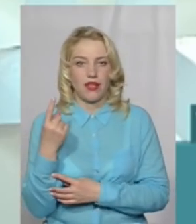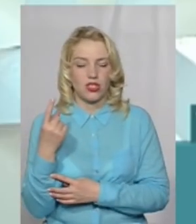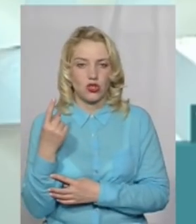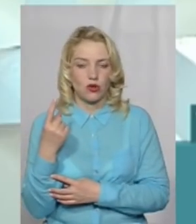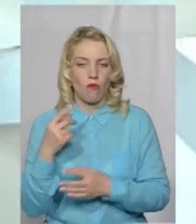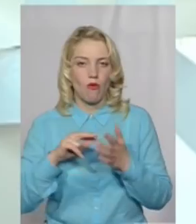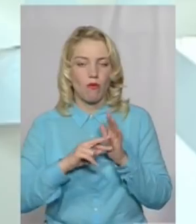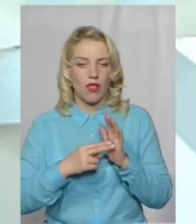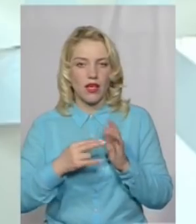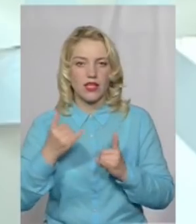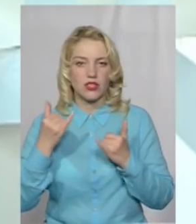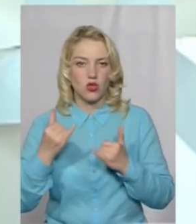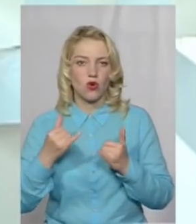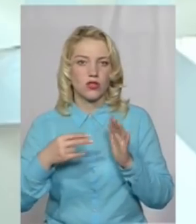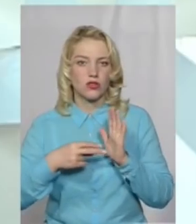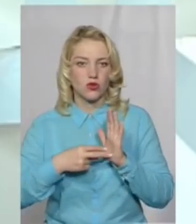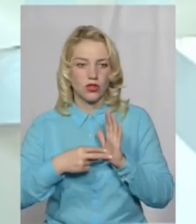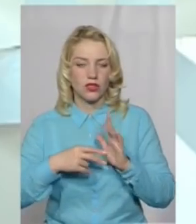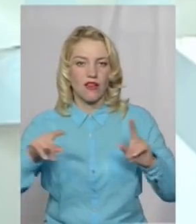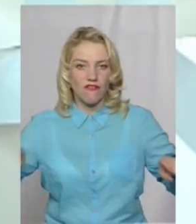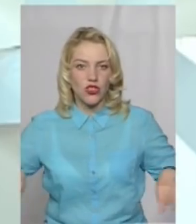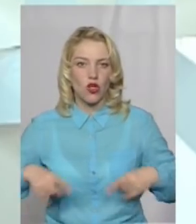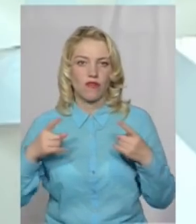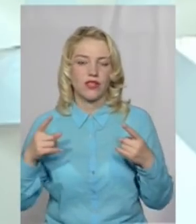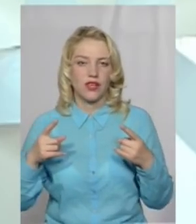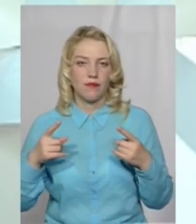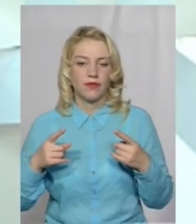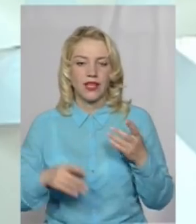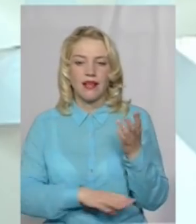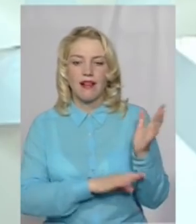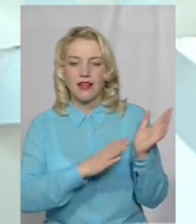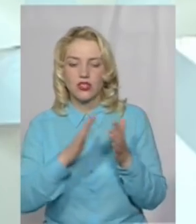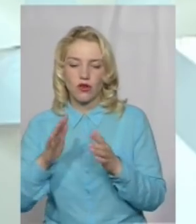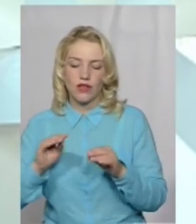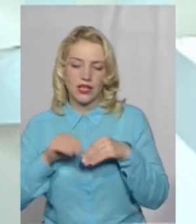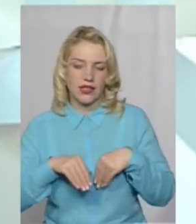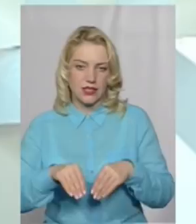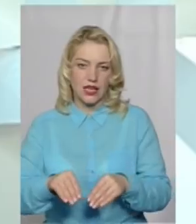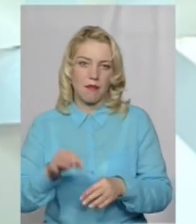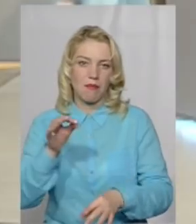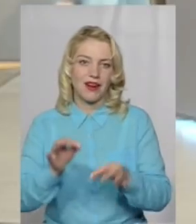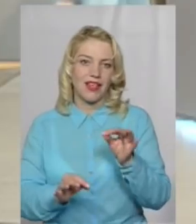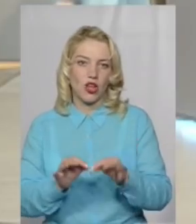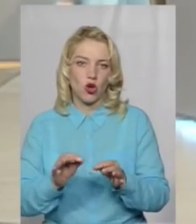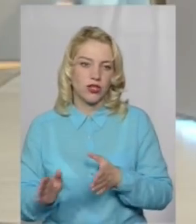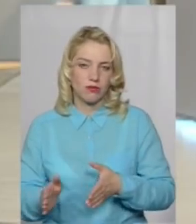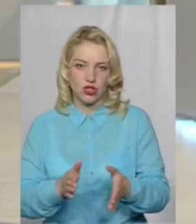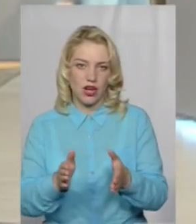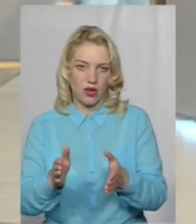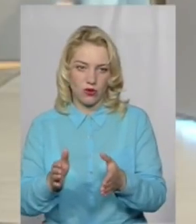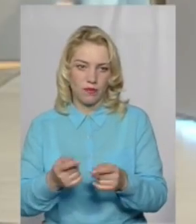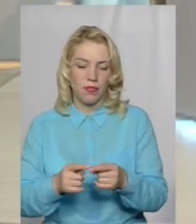плані сьогодні стоїть, звичайно, відновлення лісових насаджень саме природнім шляхом, тобто